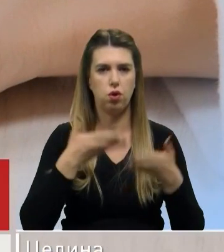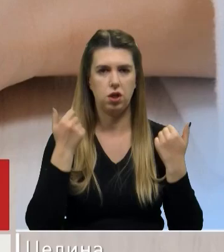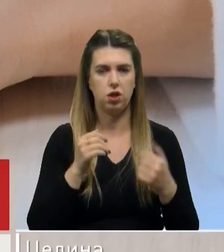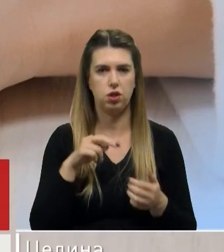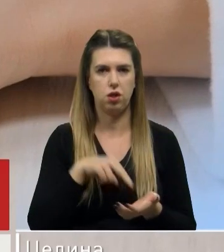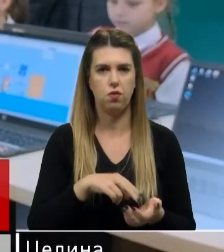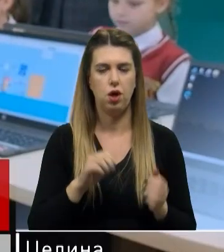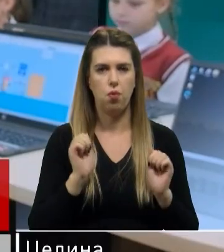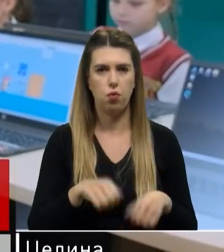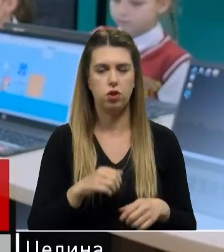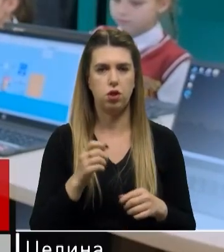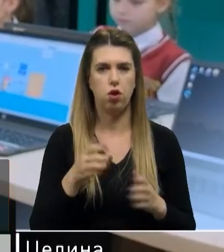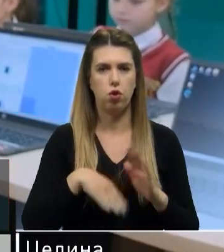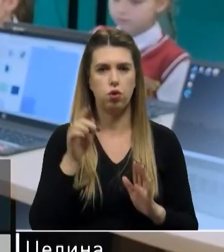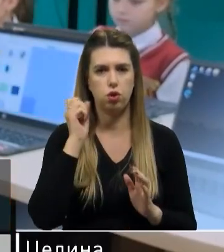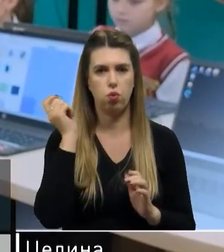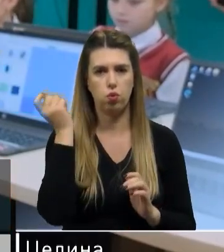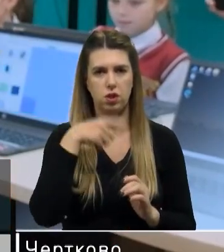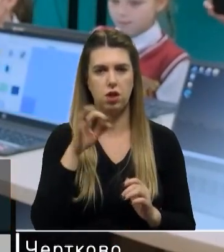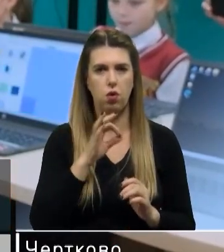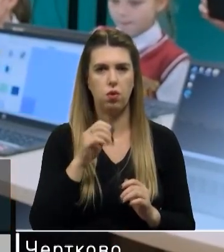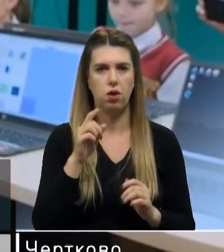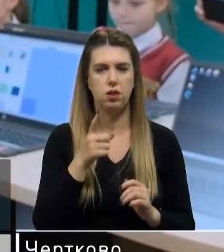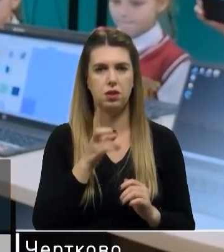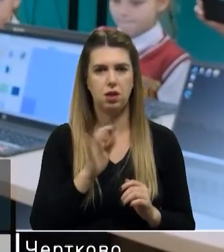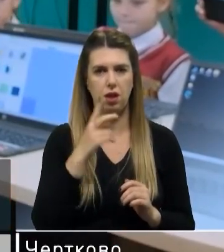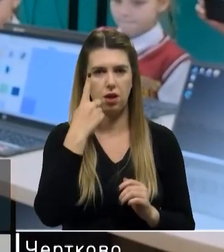лучше. Так можно больше узнать про знаки,